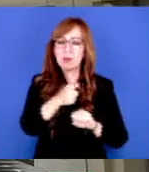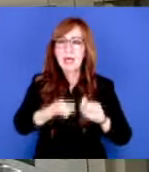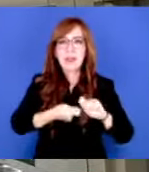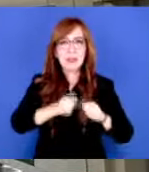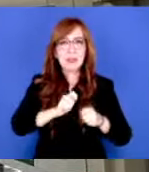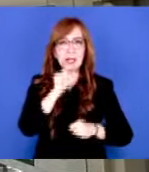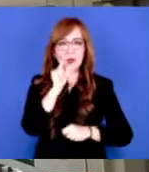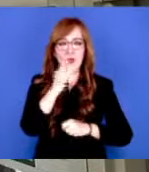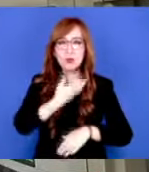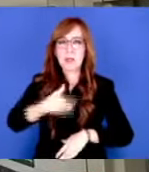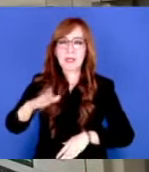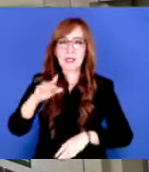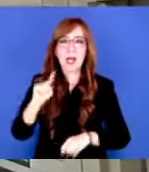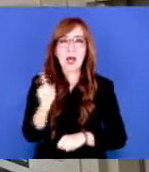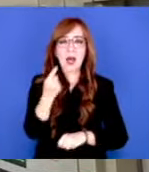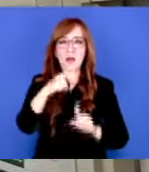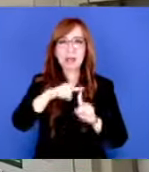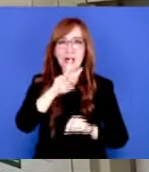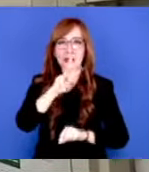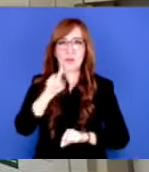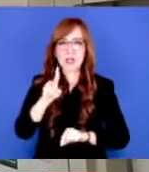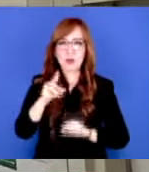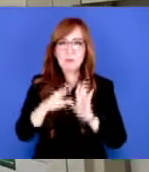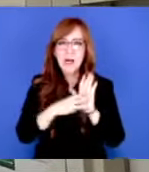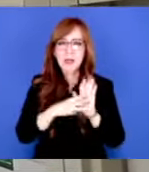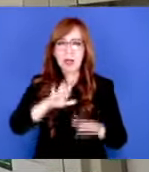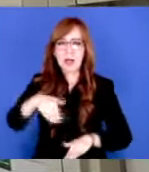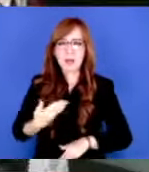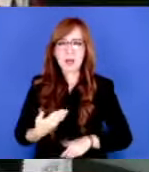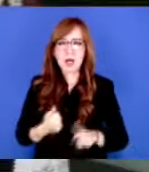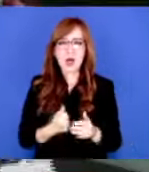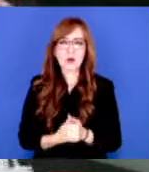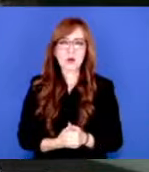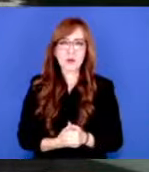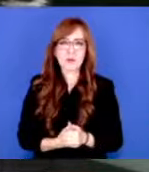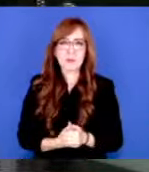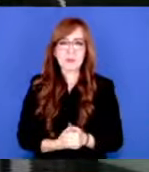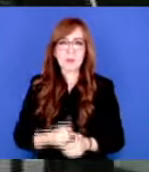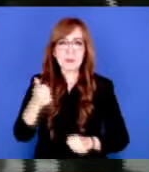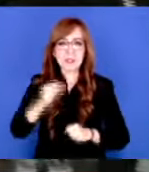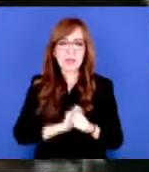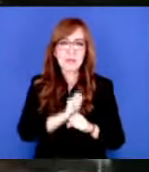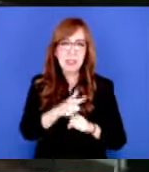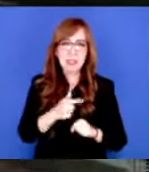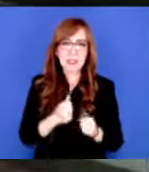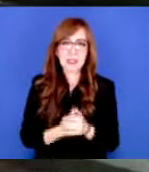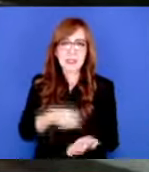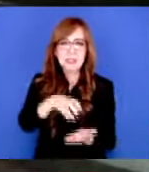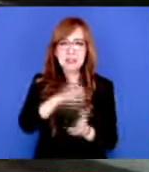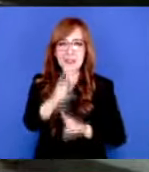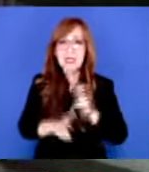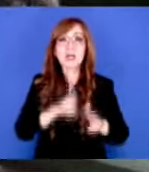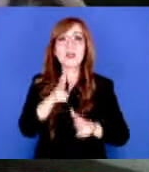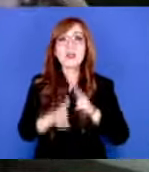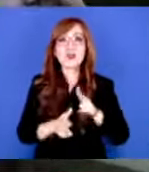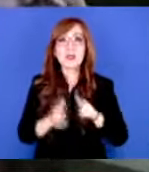ini untuk keberangkatan awal 31 Maret atau H min 10 lebaran dan sudah dapat dipesan di Stasiun Gambir dan Pasar Senen